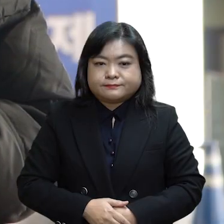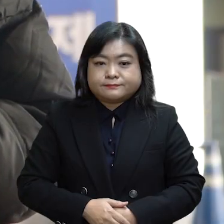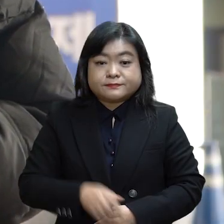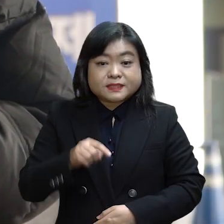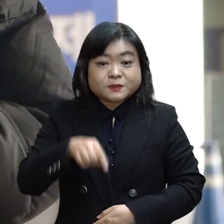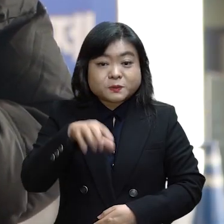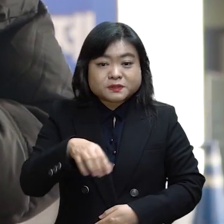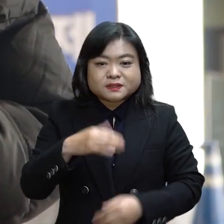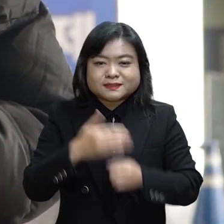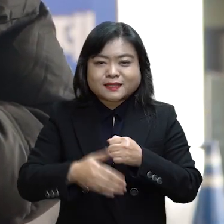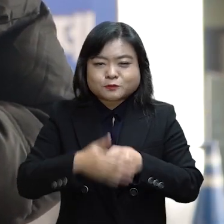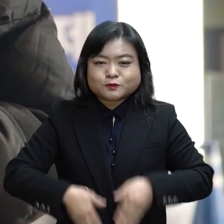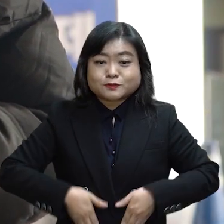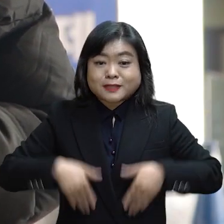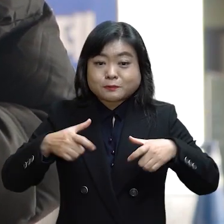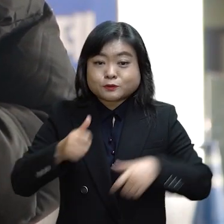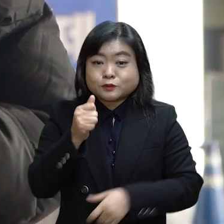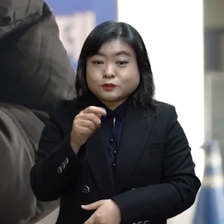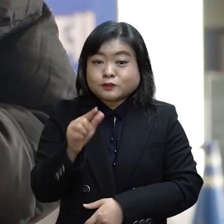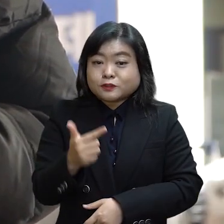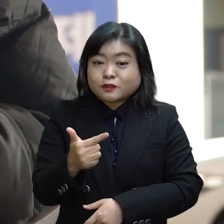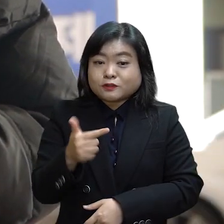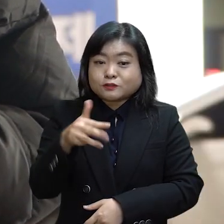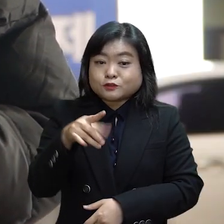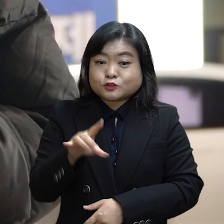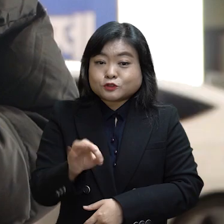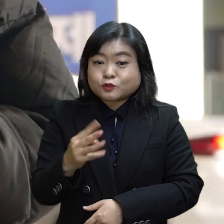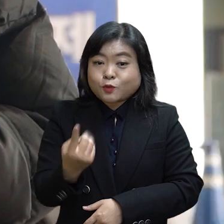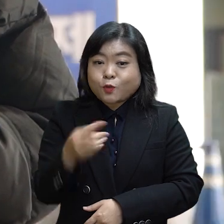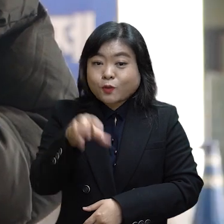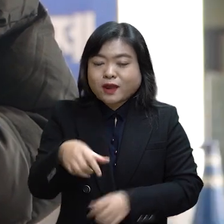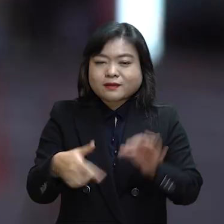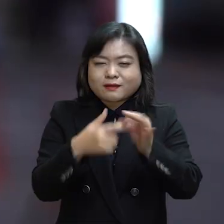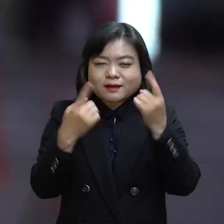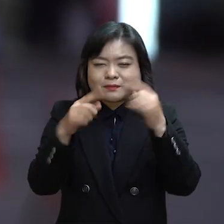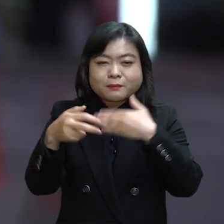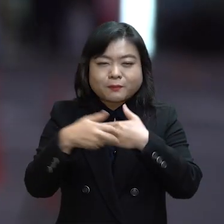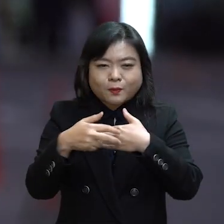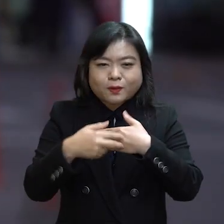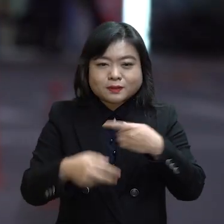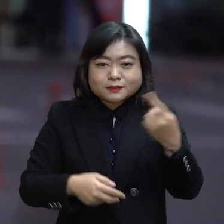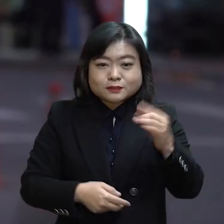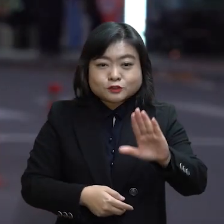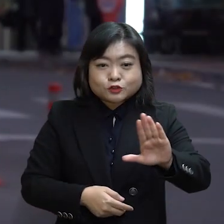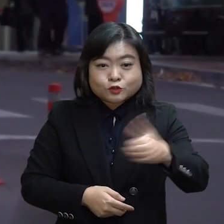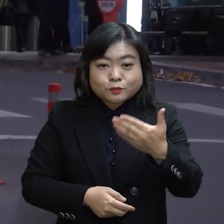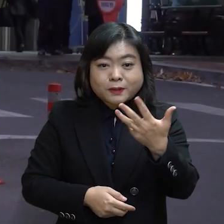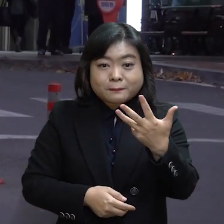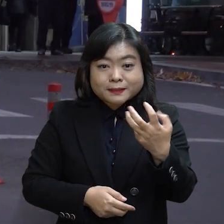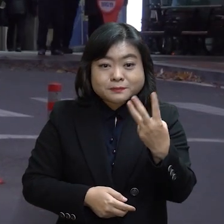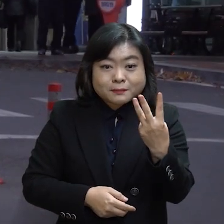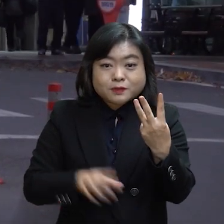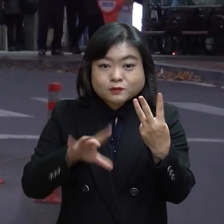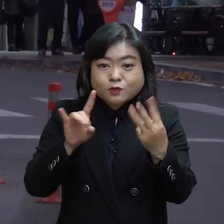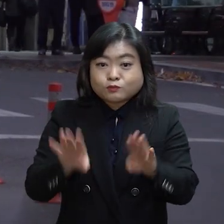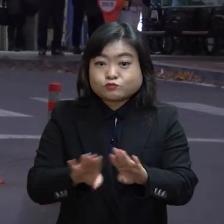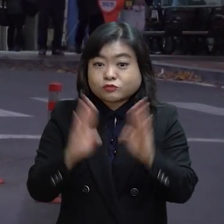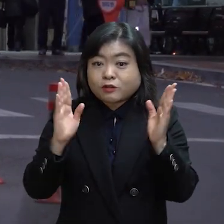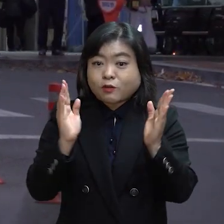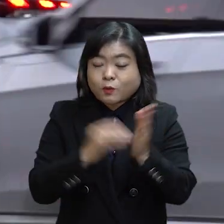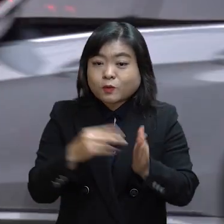네, 이곳은 대구 남구 현충로에 위치한 영남대학교 병원입니다. 1983년 처음 문을